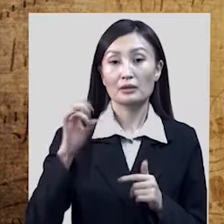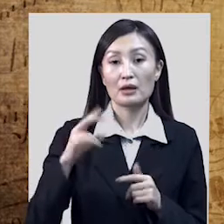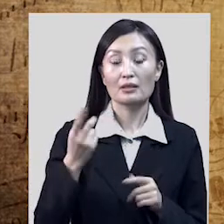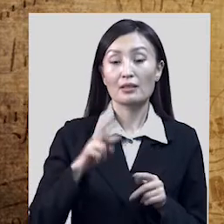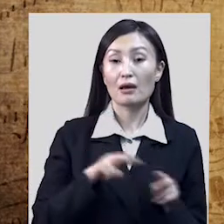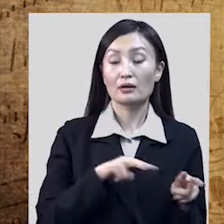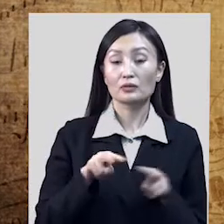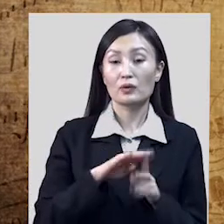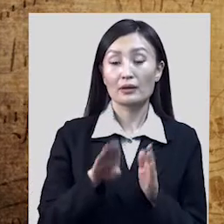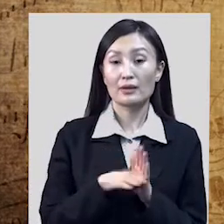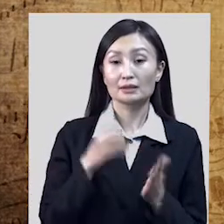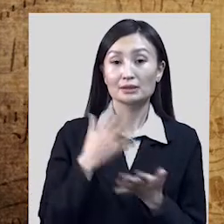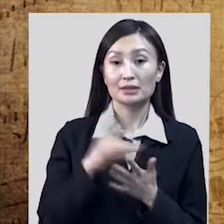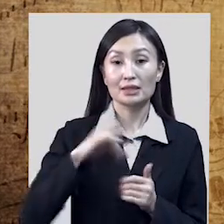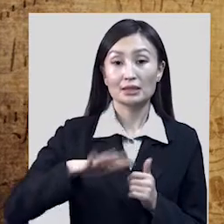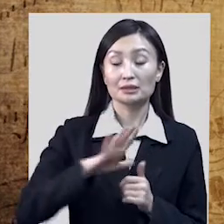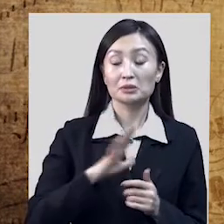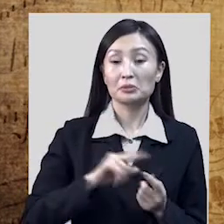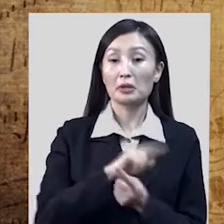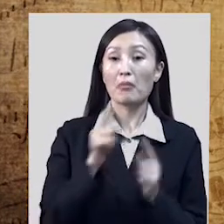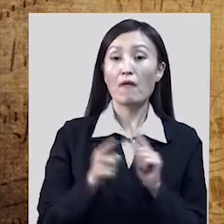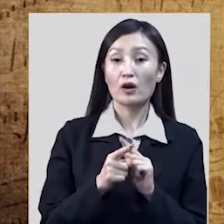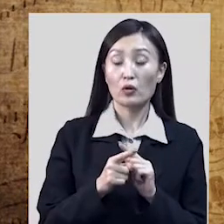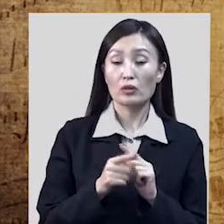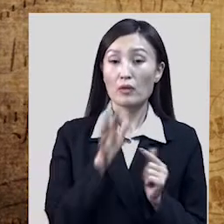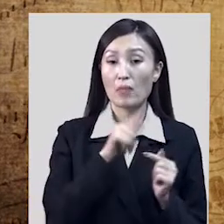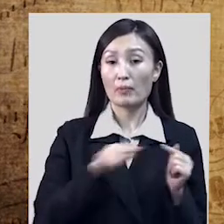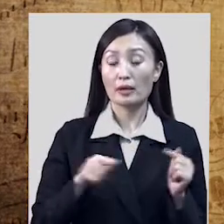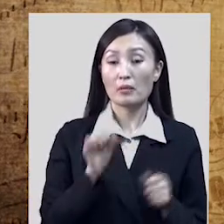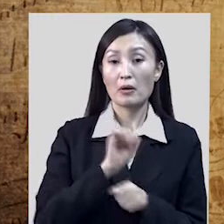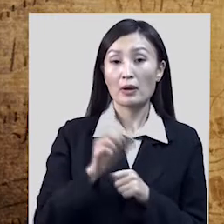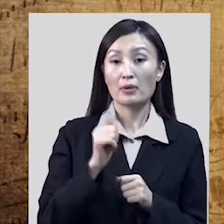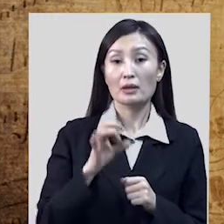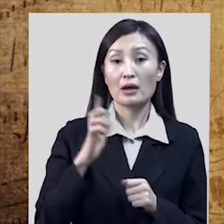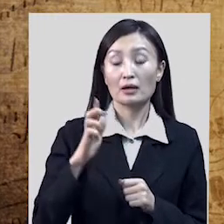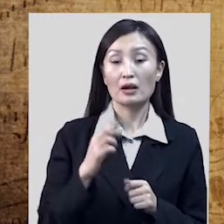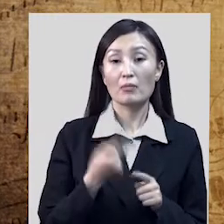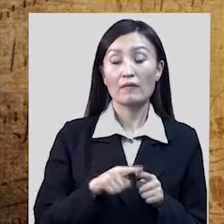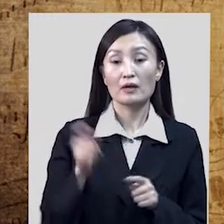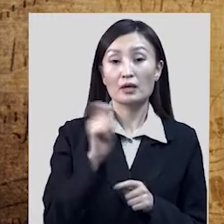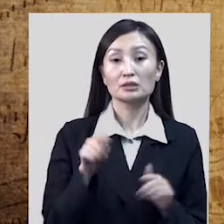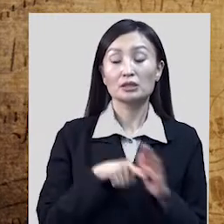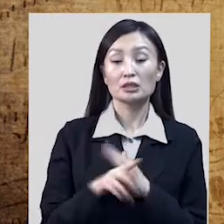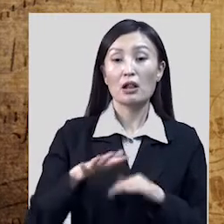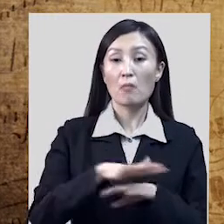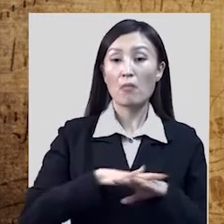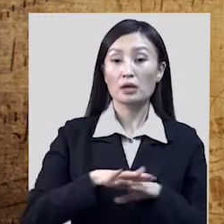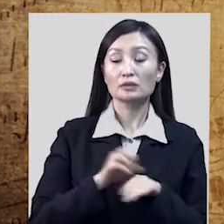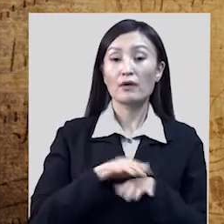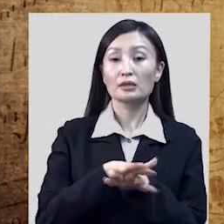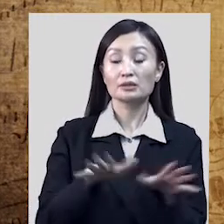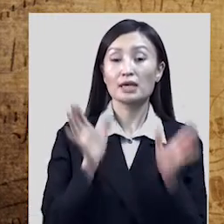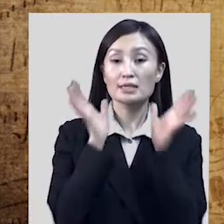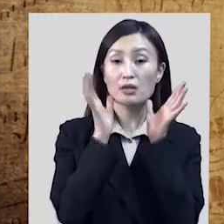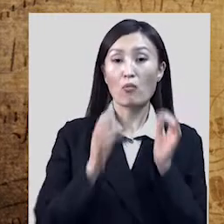контроля над центральной азии было поворотным моментом победа арабов в этой битве стало началом массового распространения ислама